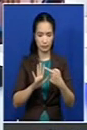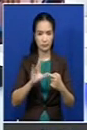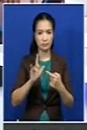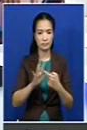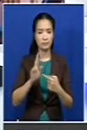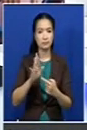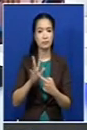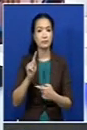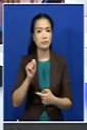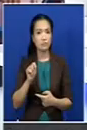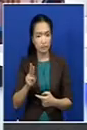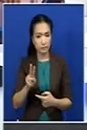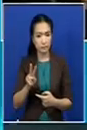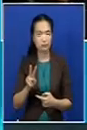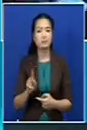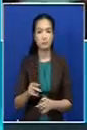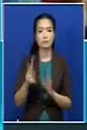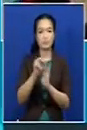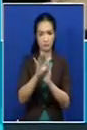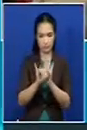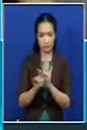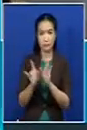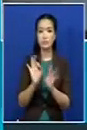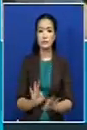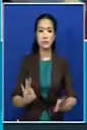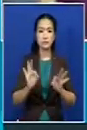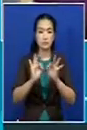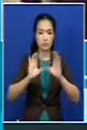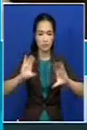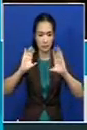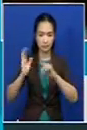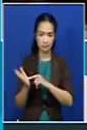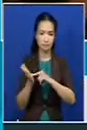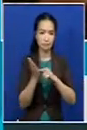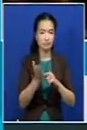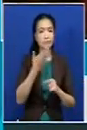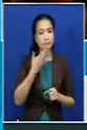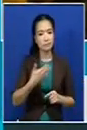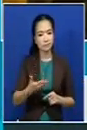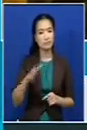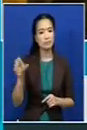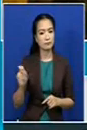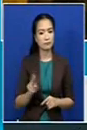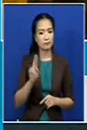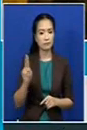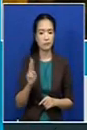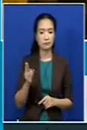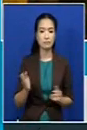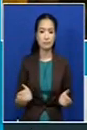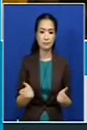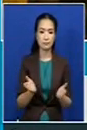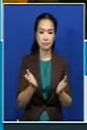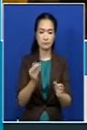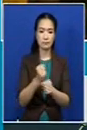าลครับนโยบายประชารัฐถือว่าเป็นนโยบายสำคัญที่รัฐบาลหยิบยกมาโดยตลอดแล้วใช้ในการขับเ